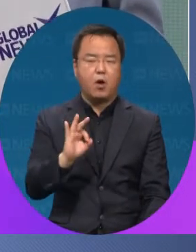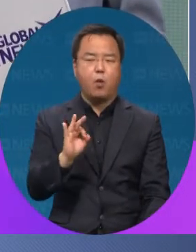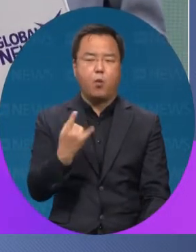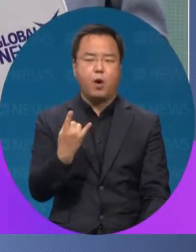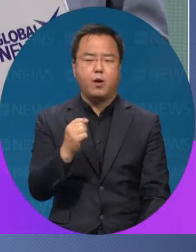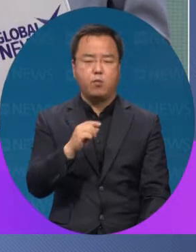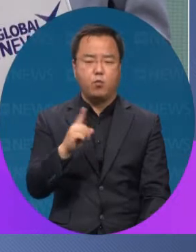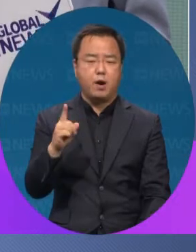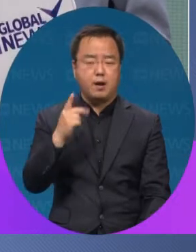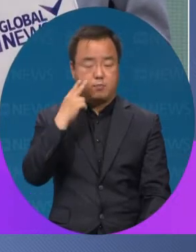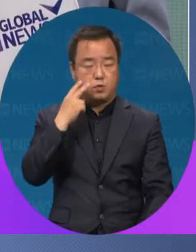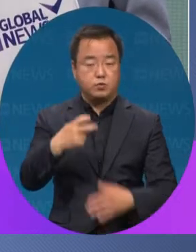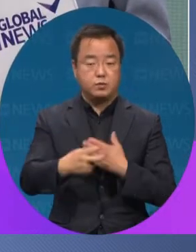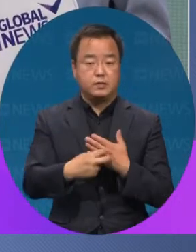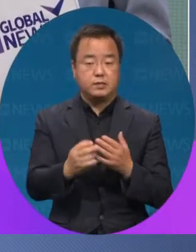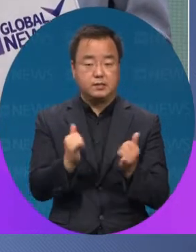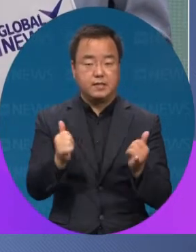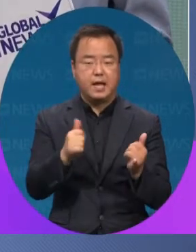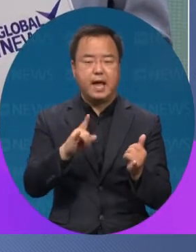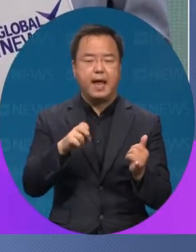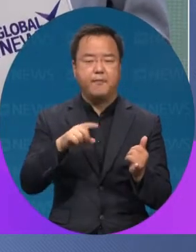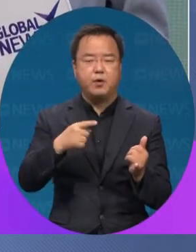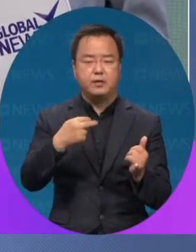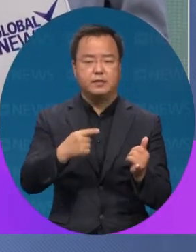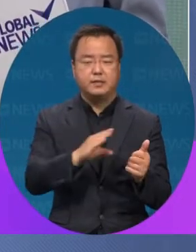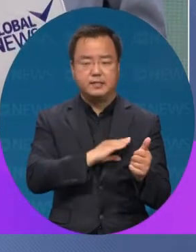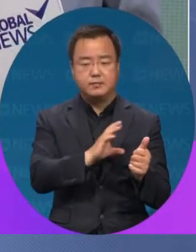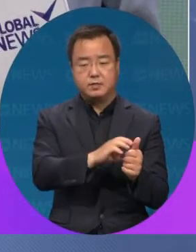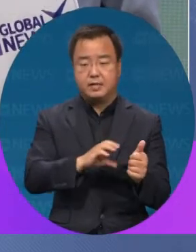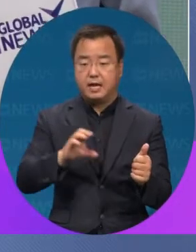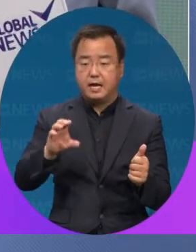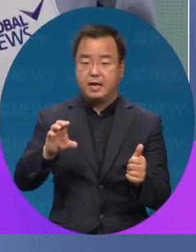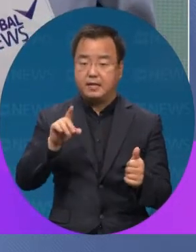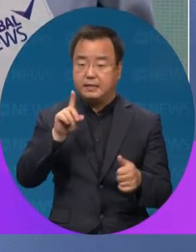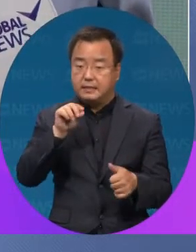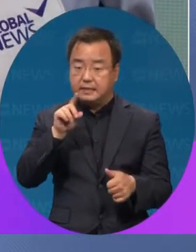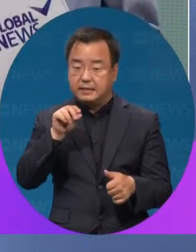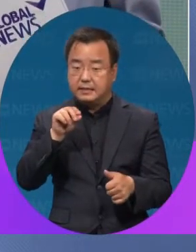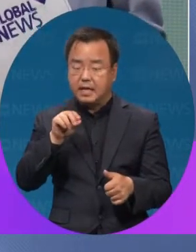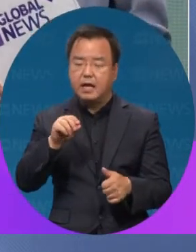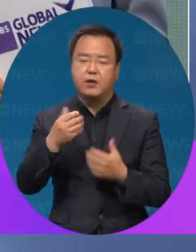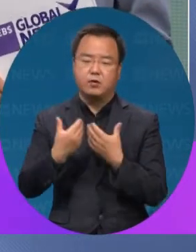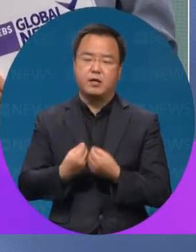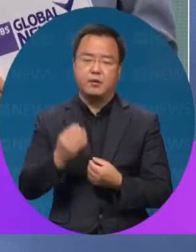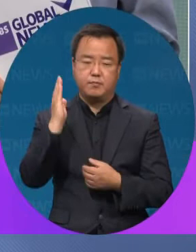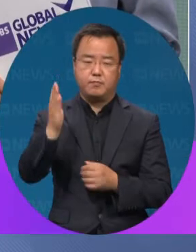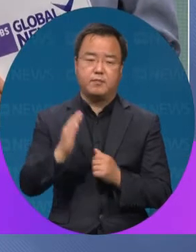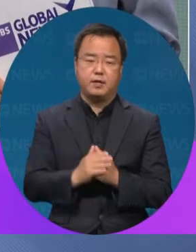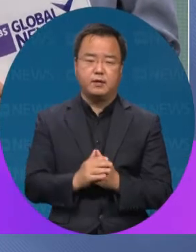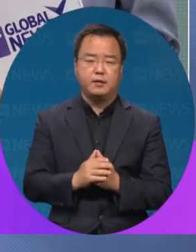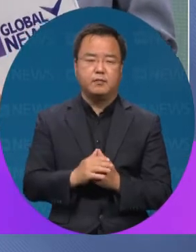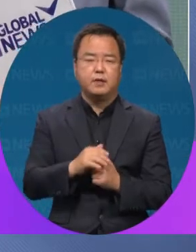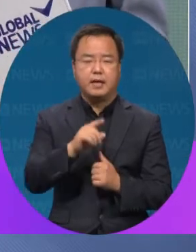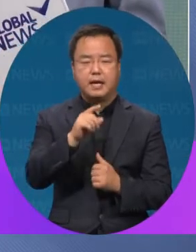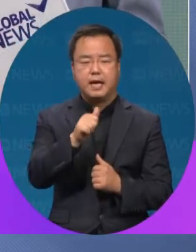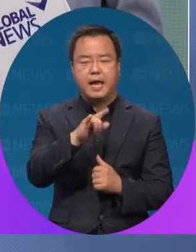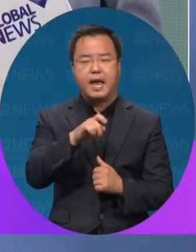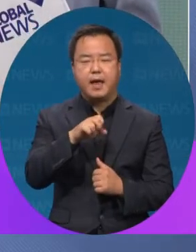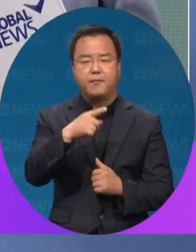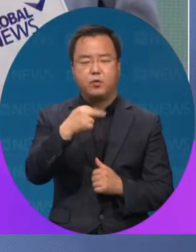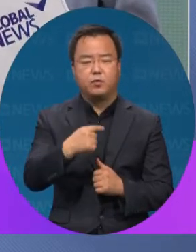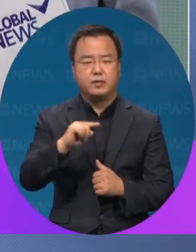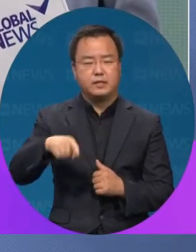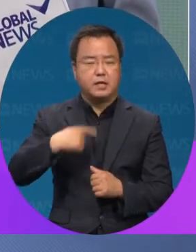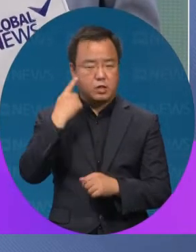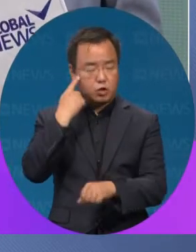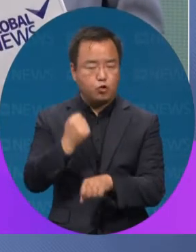윌리엄 알렉산더 해만 데 이름을 딴 햄 원대의 8일 자비를 예로 들었는데요 해 먼 되는 실제 이 자신의 연구를